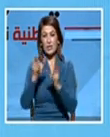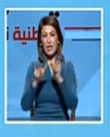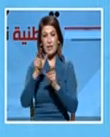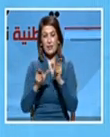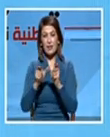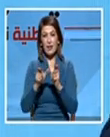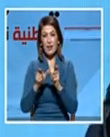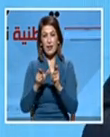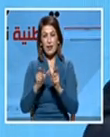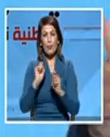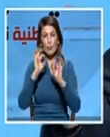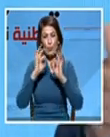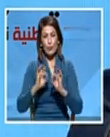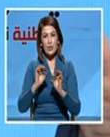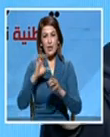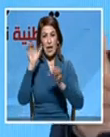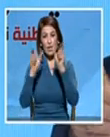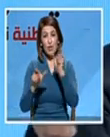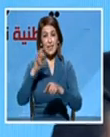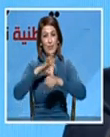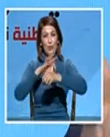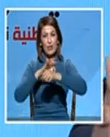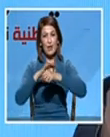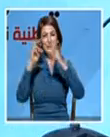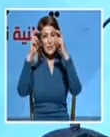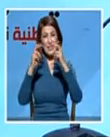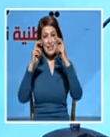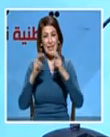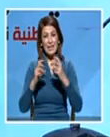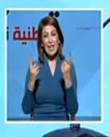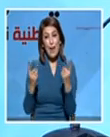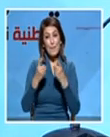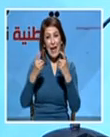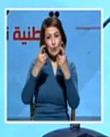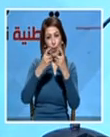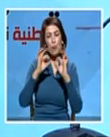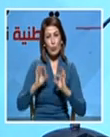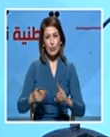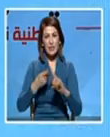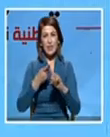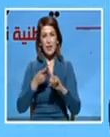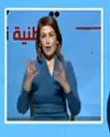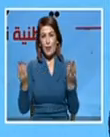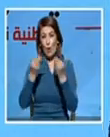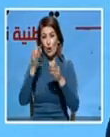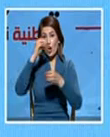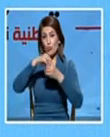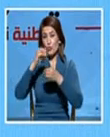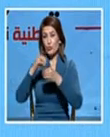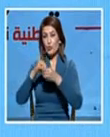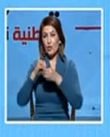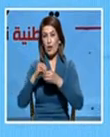ما تلقاش معناتها مرضى اللي هما مش تحد من العدوى أي فهمت إيه؟ ومع وسائل الحمايه ومع وسائل